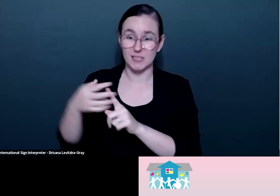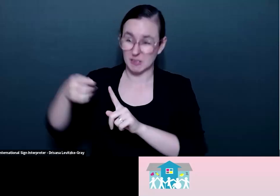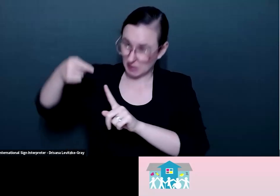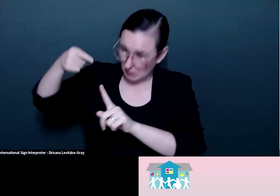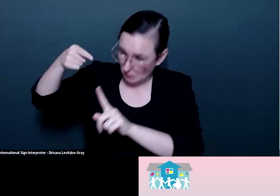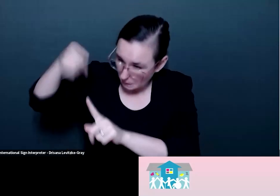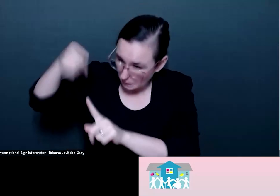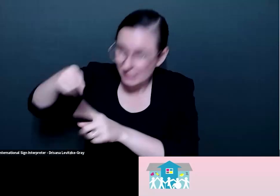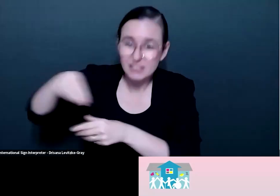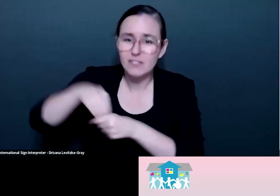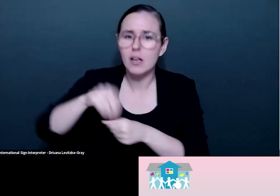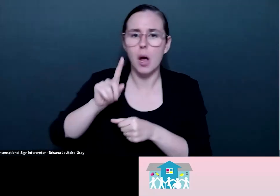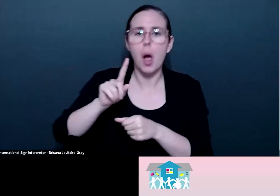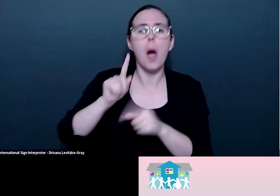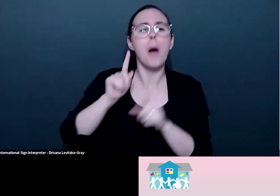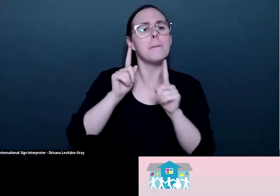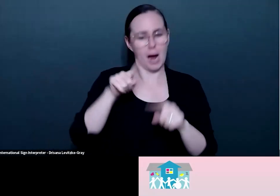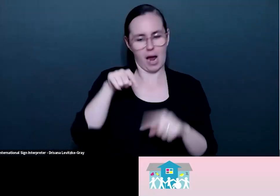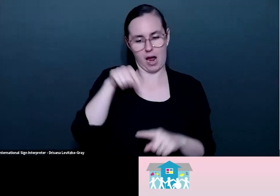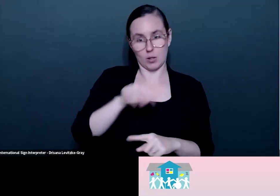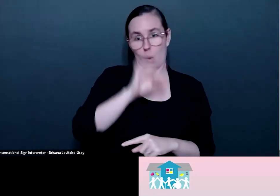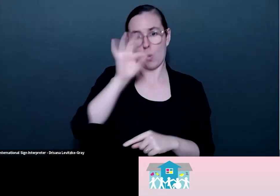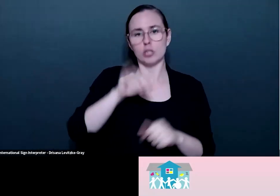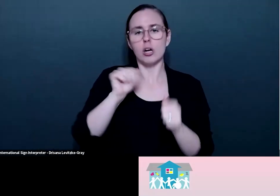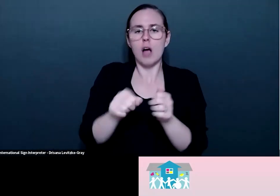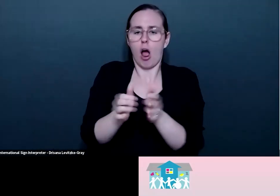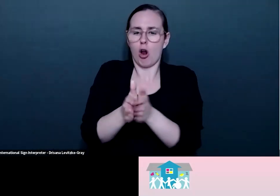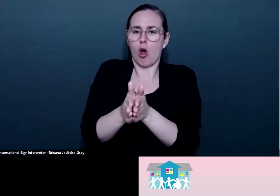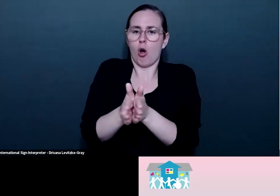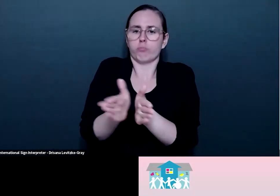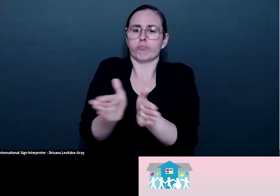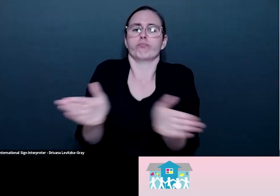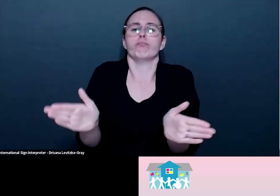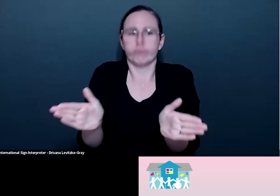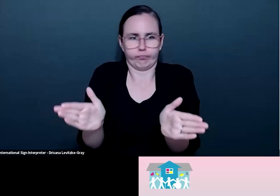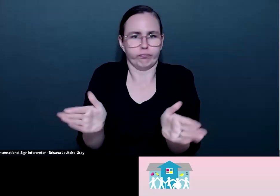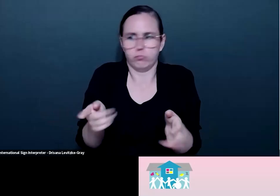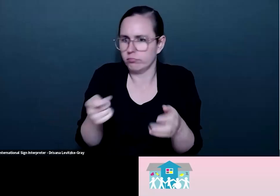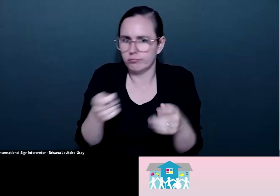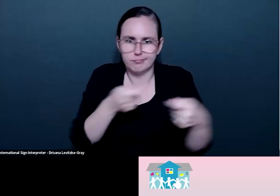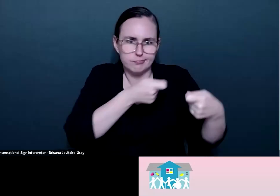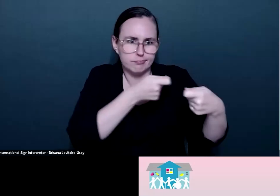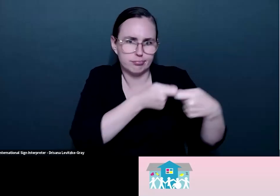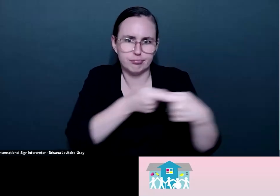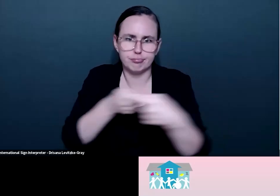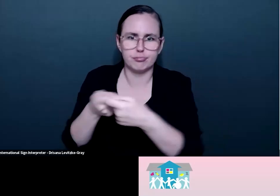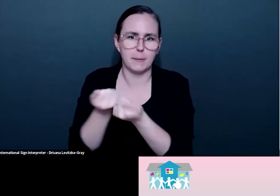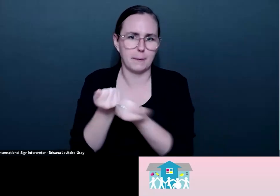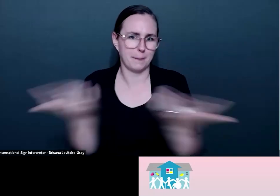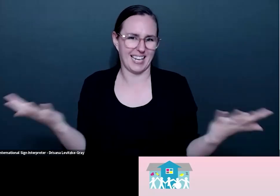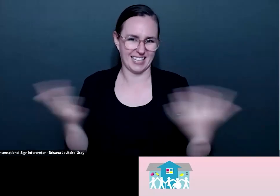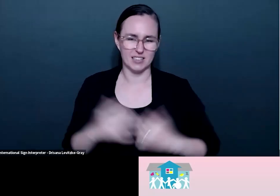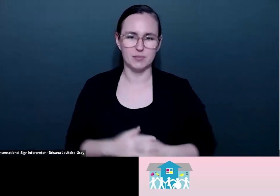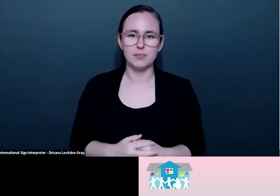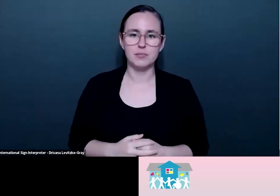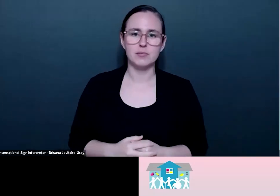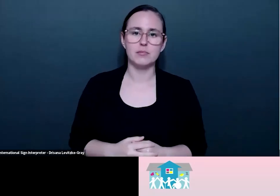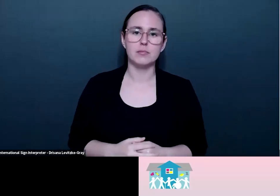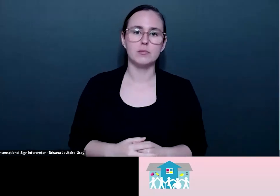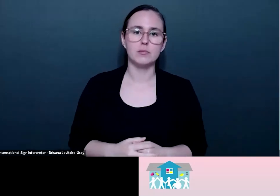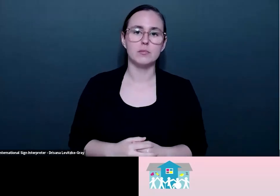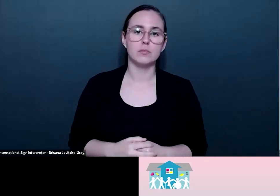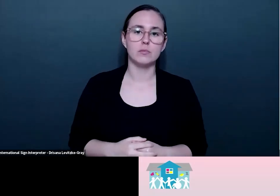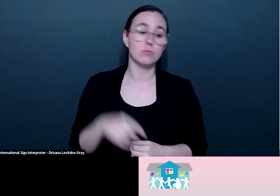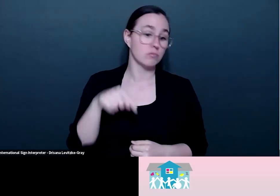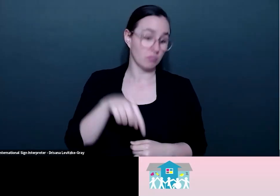que certains outils ne sont pas applicables, mais on peut dire qu'ils peuvent être utilisés en cas d'urgence,